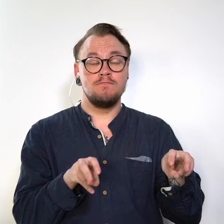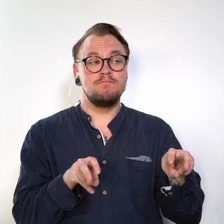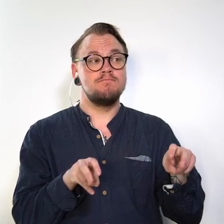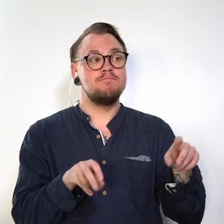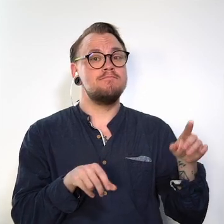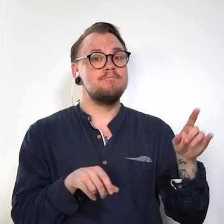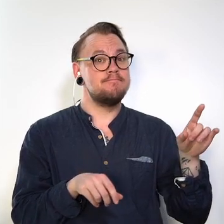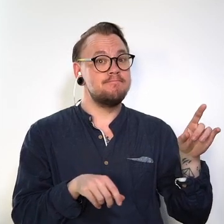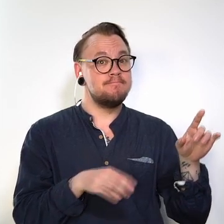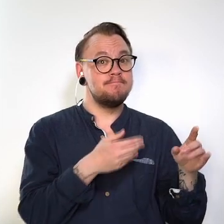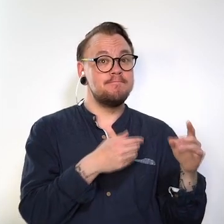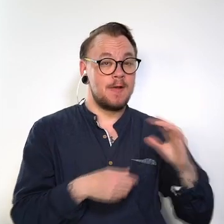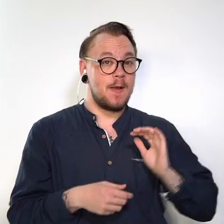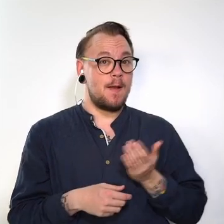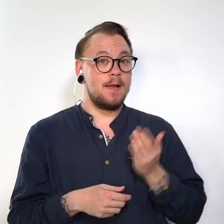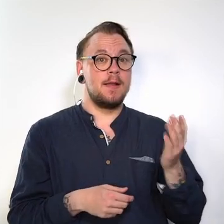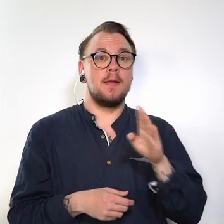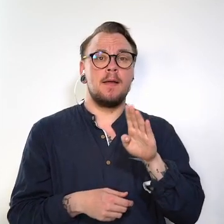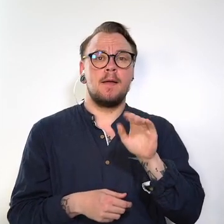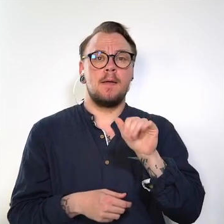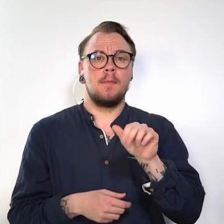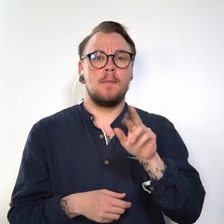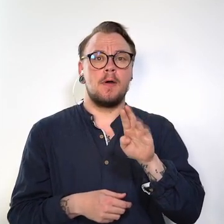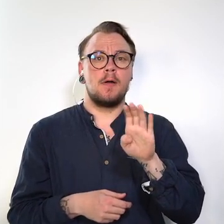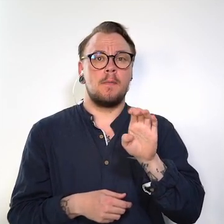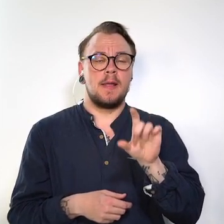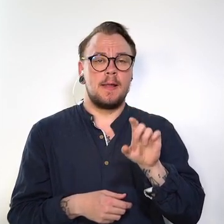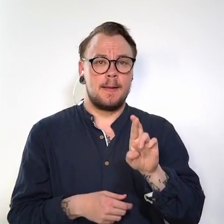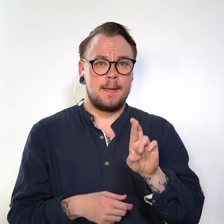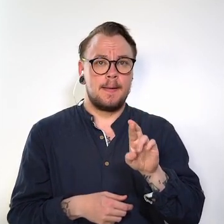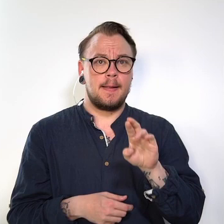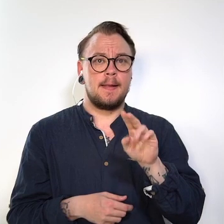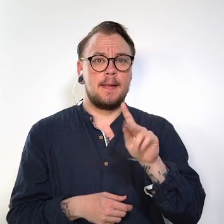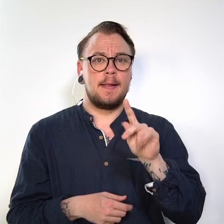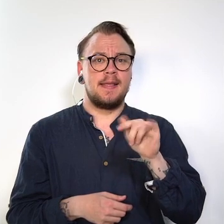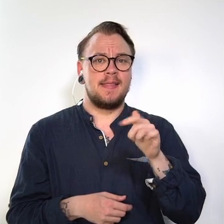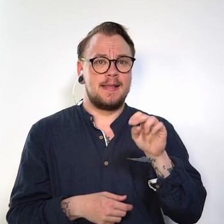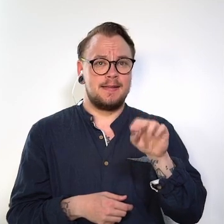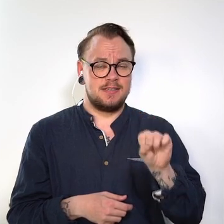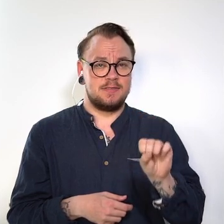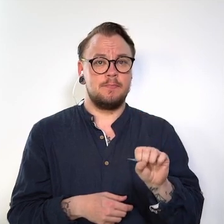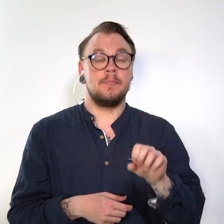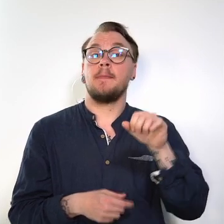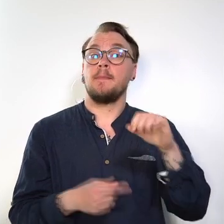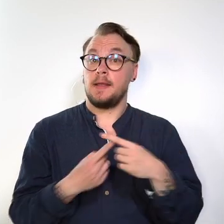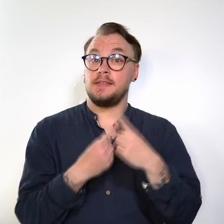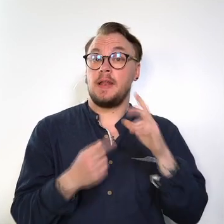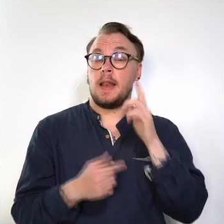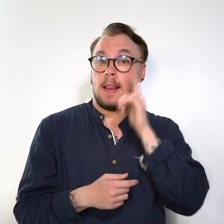Gittings, joka oli yksi ensimmäisiä lesboaktivisteja